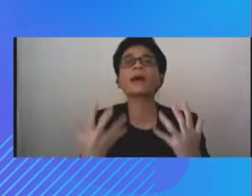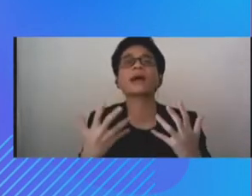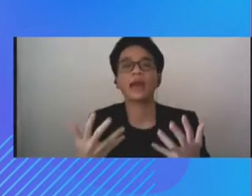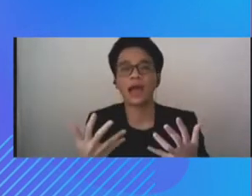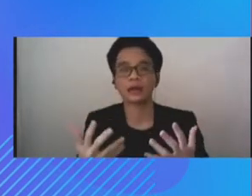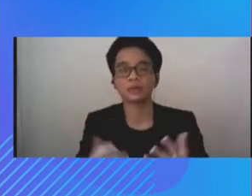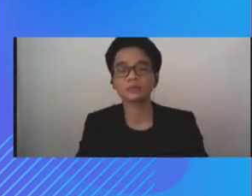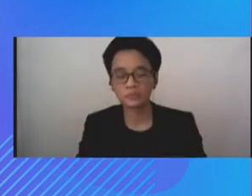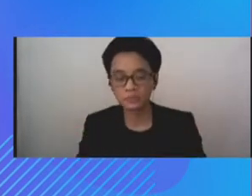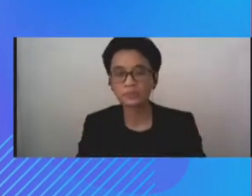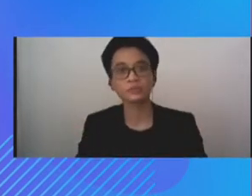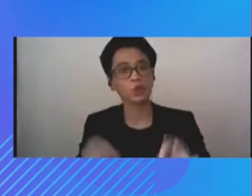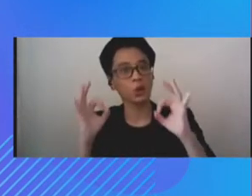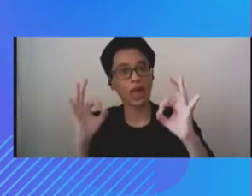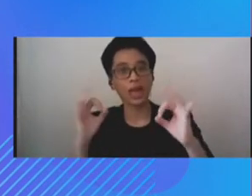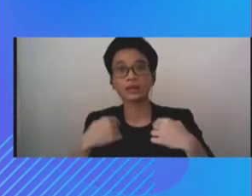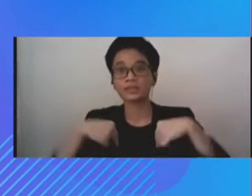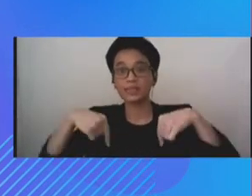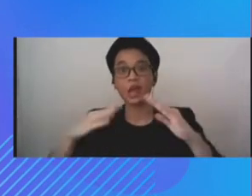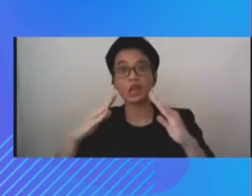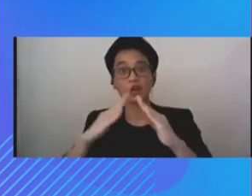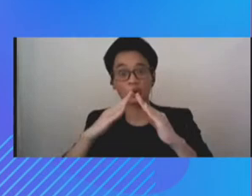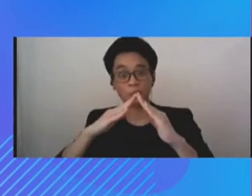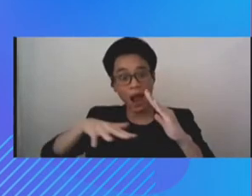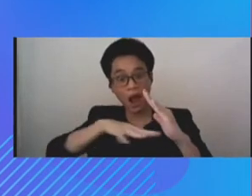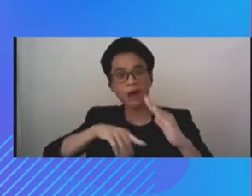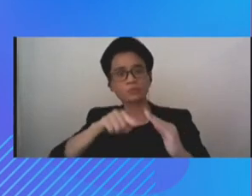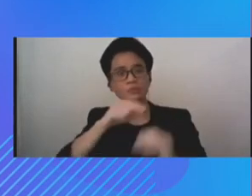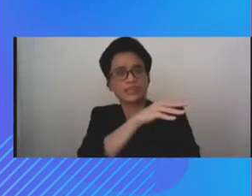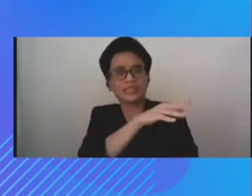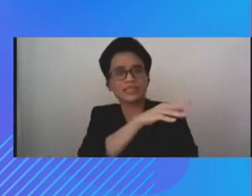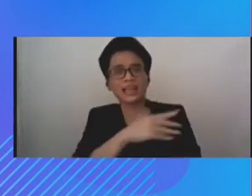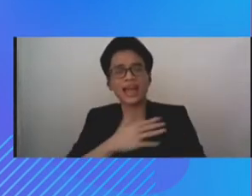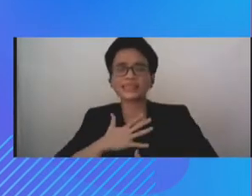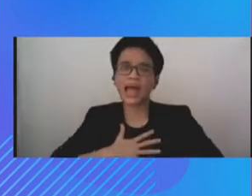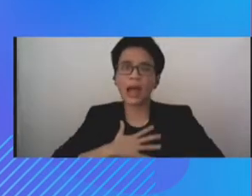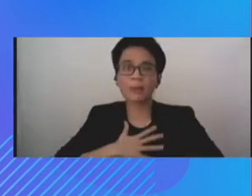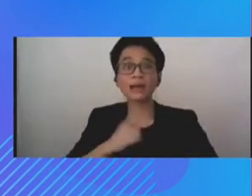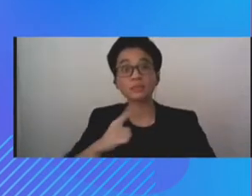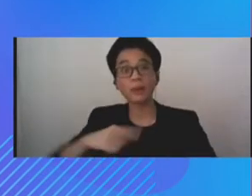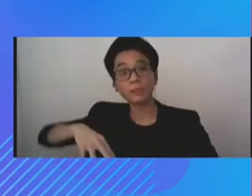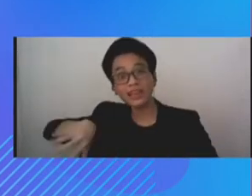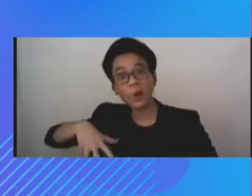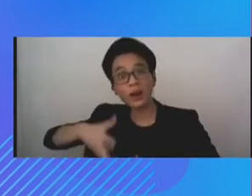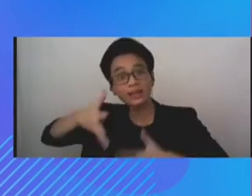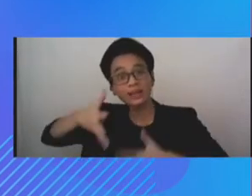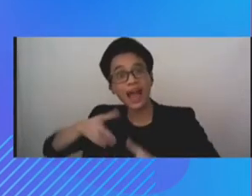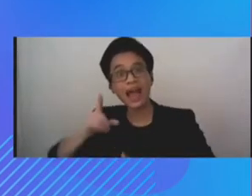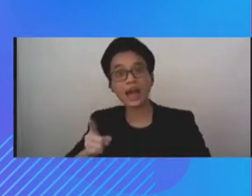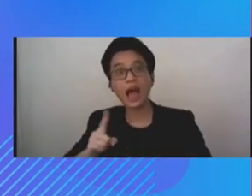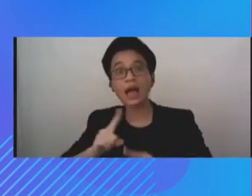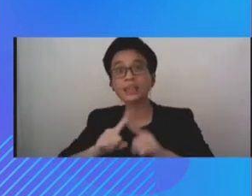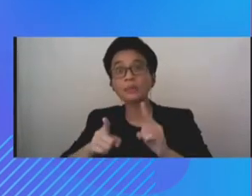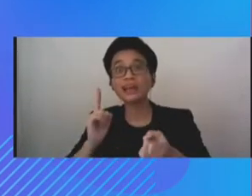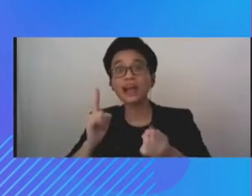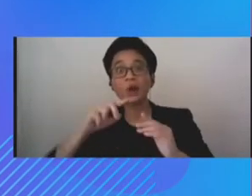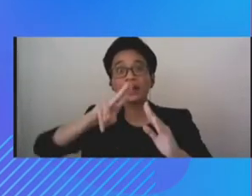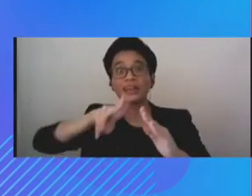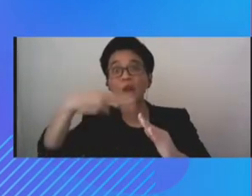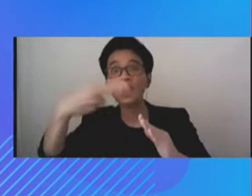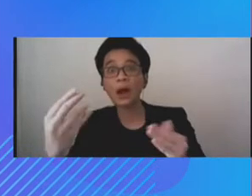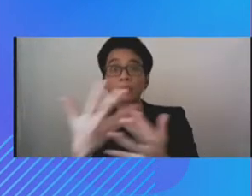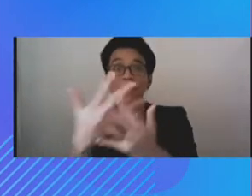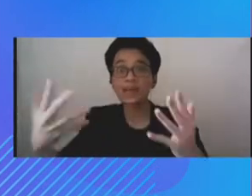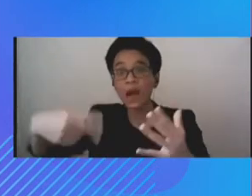dia nyaman bersama kami di rumah karena kami semua bisa bahasa isyarat. Ketika di luar, dia belum tentu semua orang bisa bahasa isyarat. Itulah